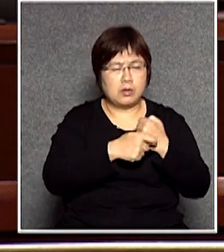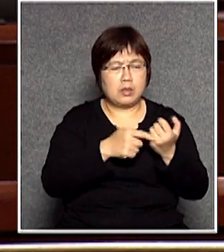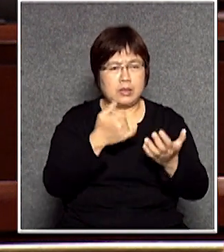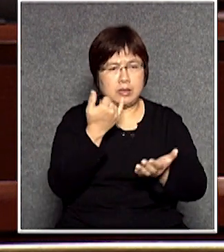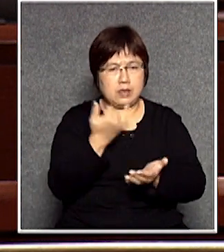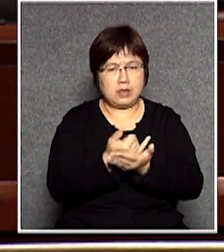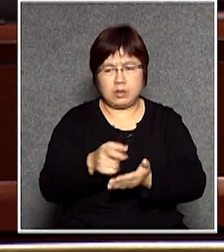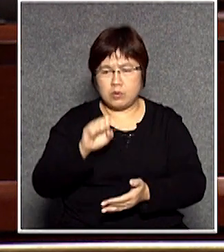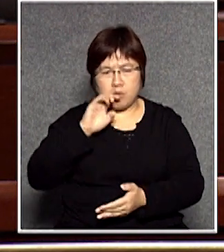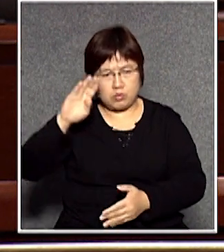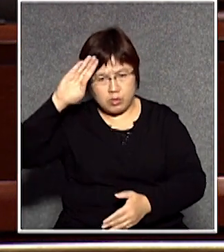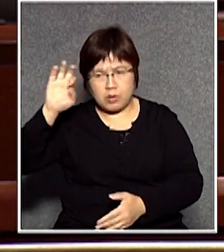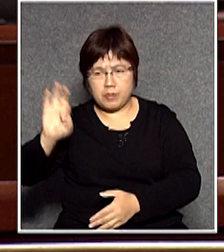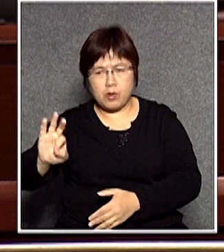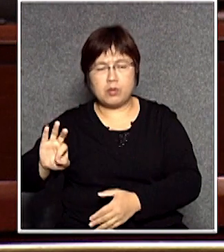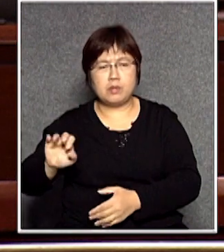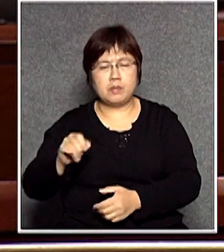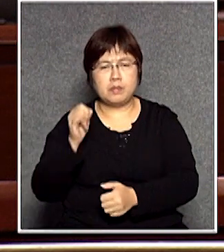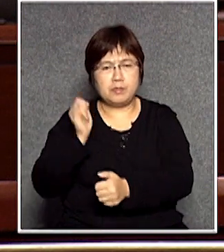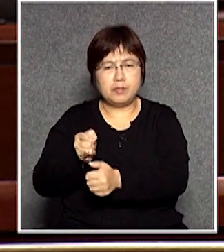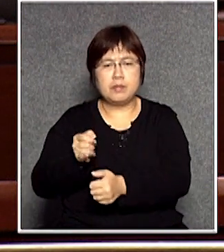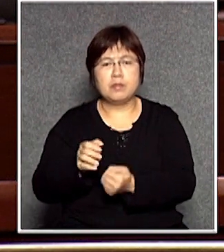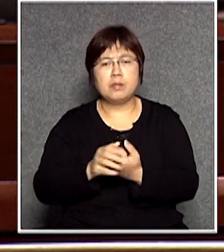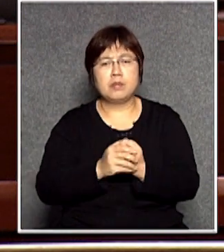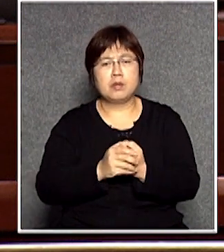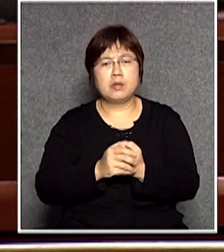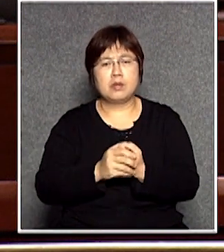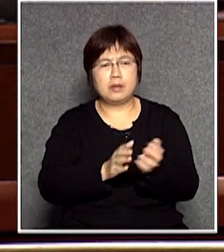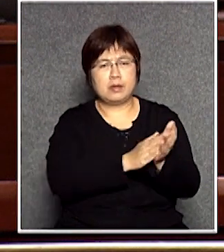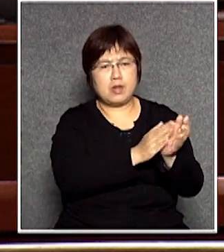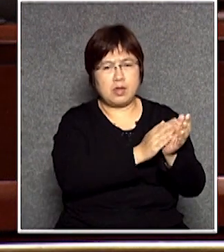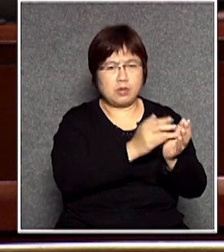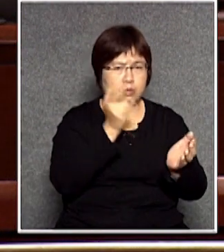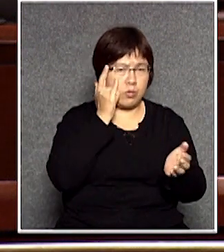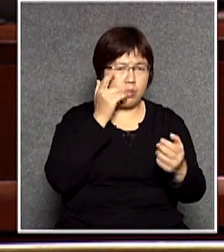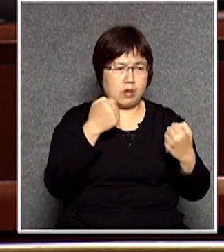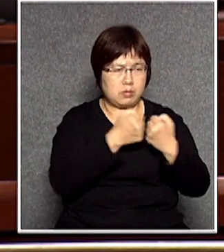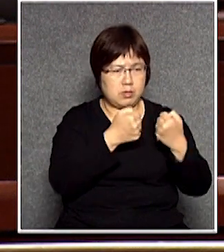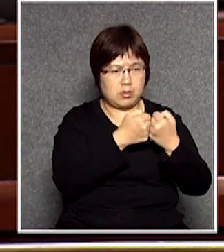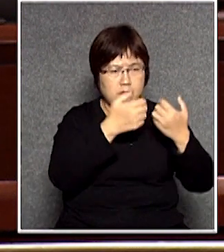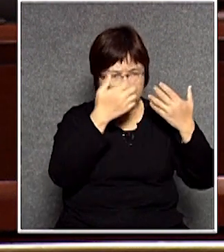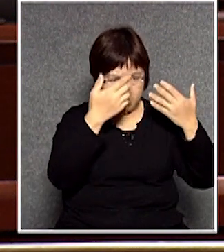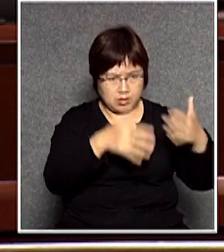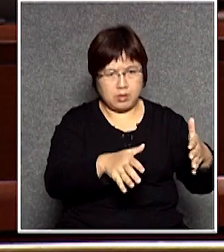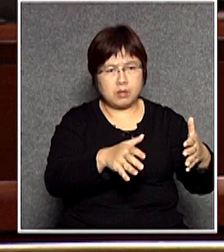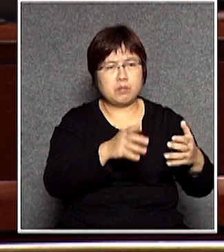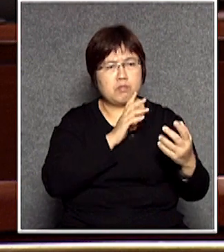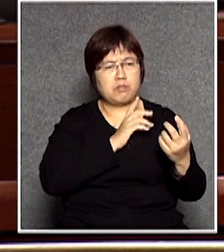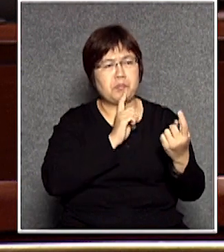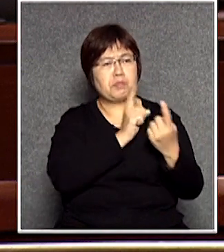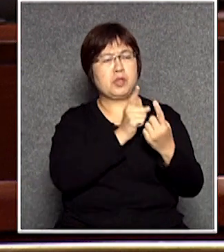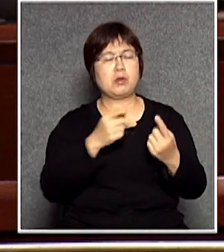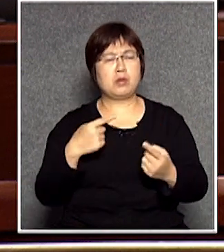出道歉，亦都是相當是讚揚德國在戰後面對歷史，